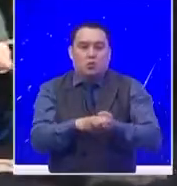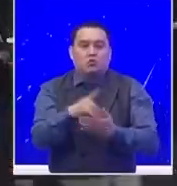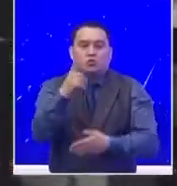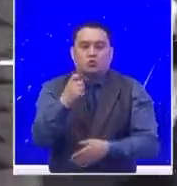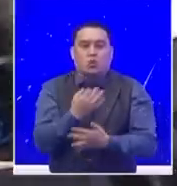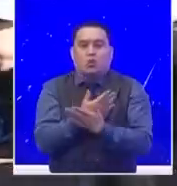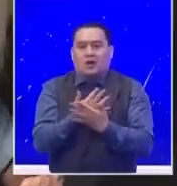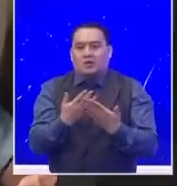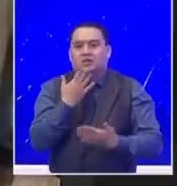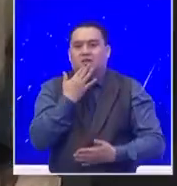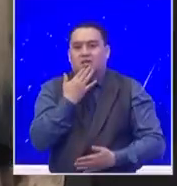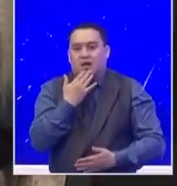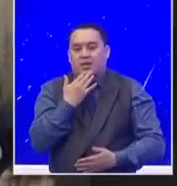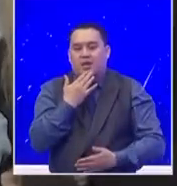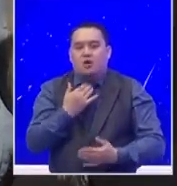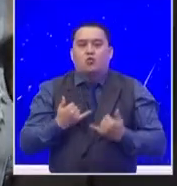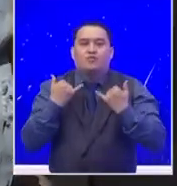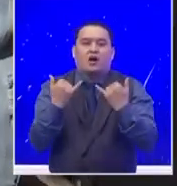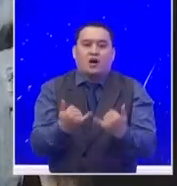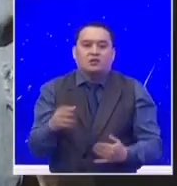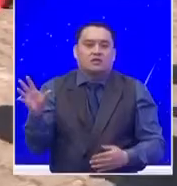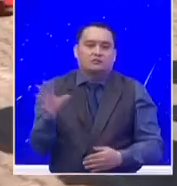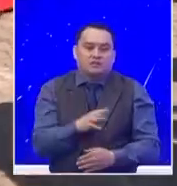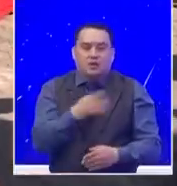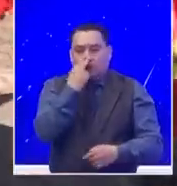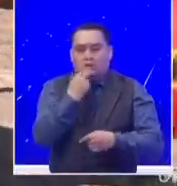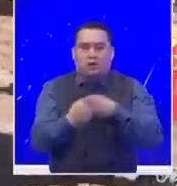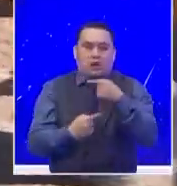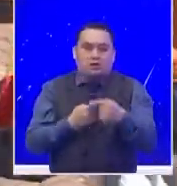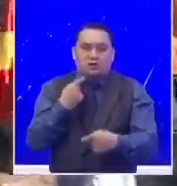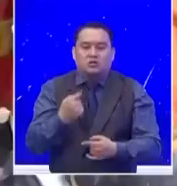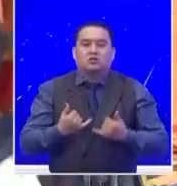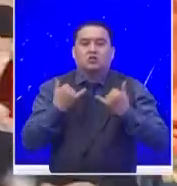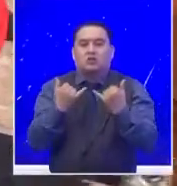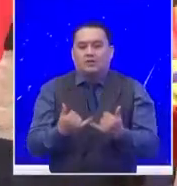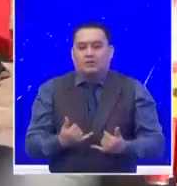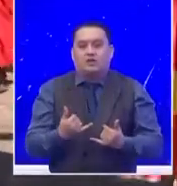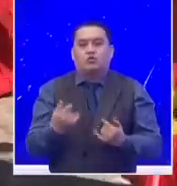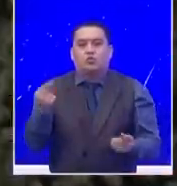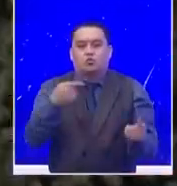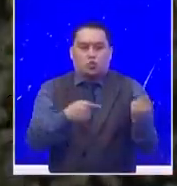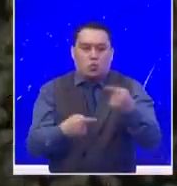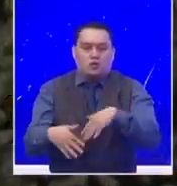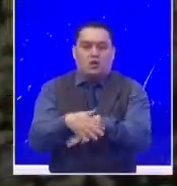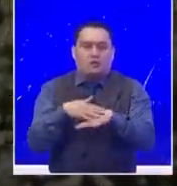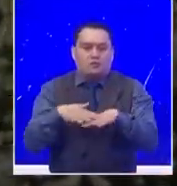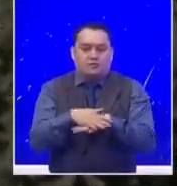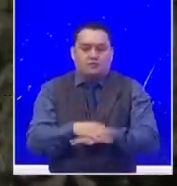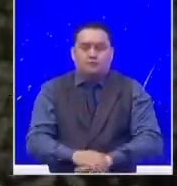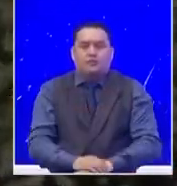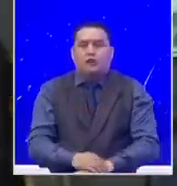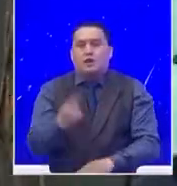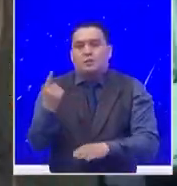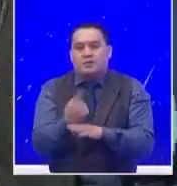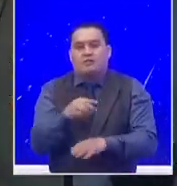100 различных национальностей. Чтутся и уважаются все их традиции и торжества. Ключевую роль в этом играет Ассамблея народа Казахстана. 1